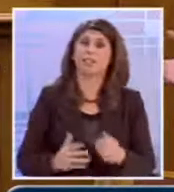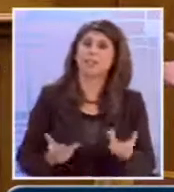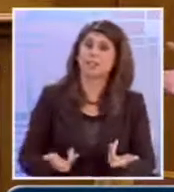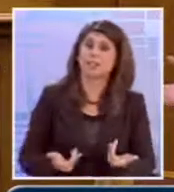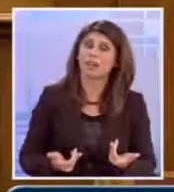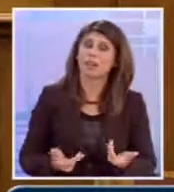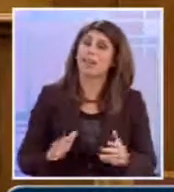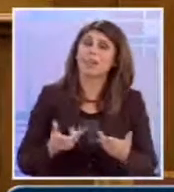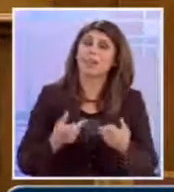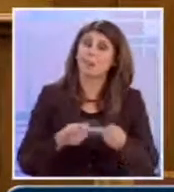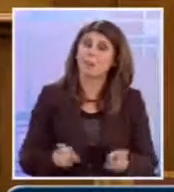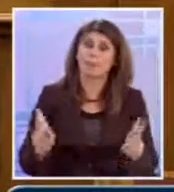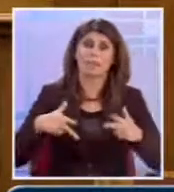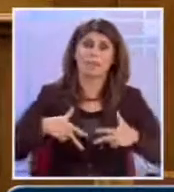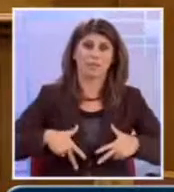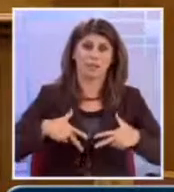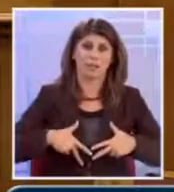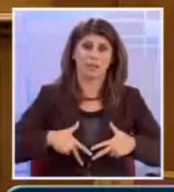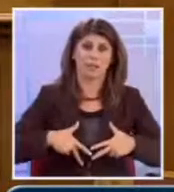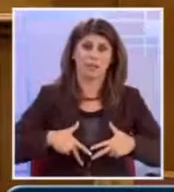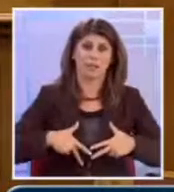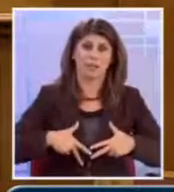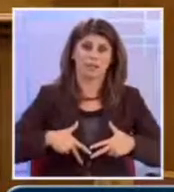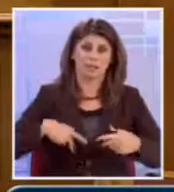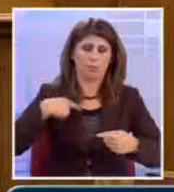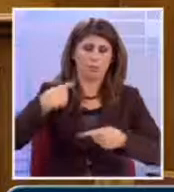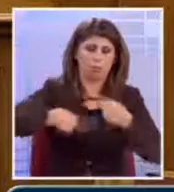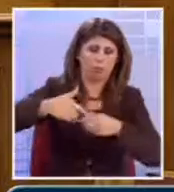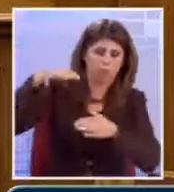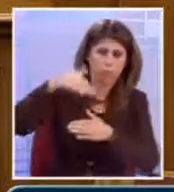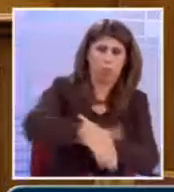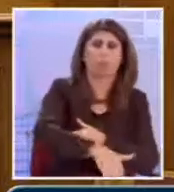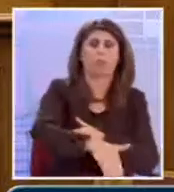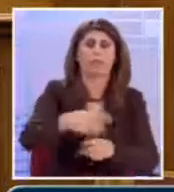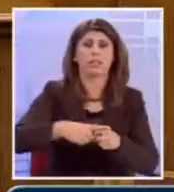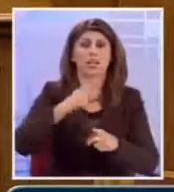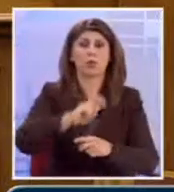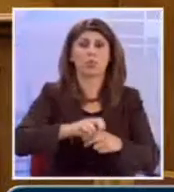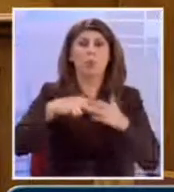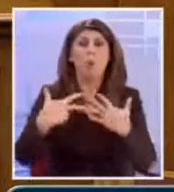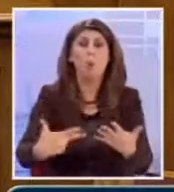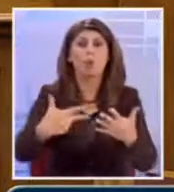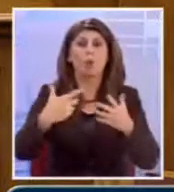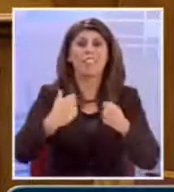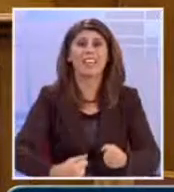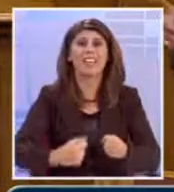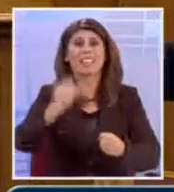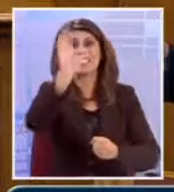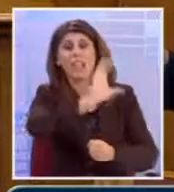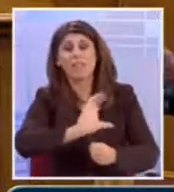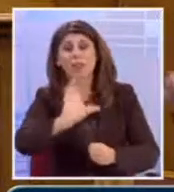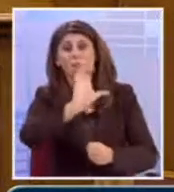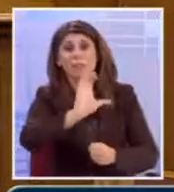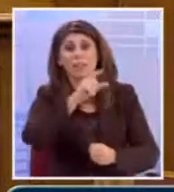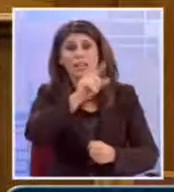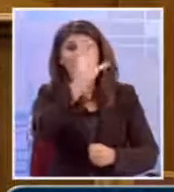Γιατί έχει επιτρέψει η κυβέρνηση την κατρακύλα της Ελλάδας στην 28η θέση στην Ευρώπη